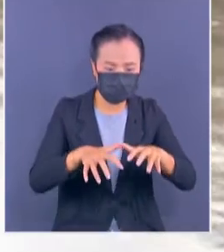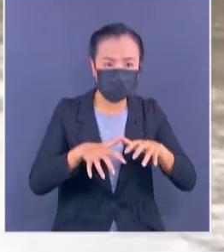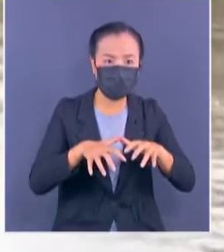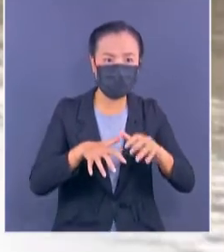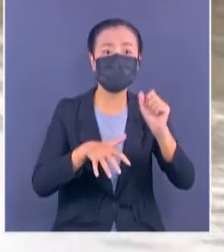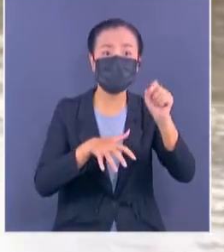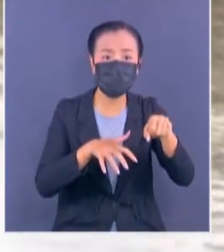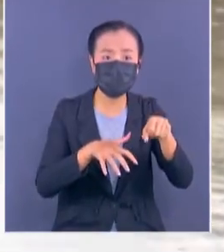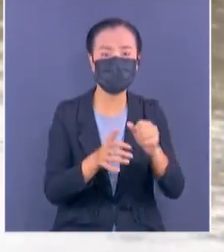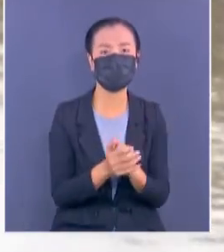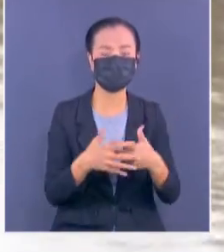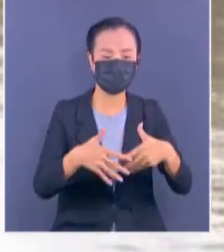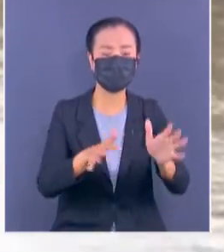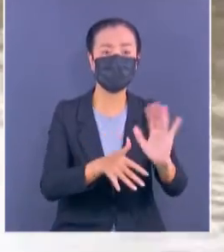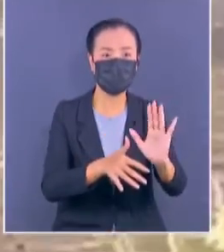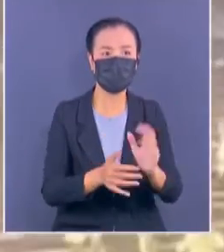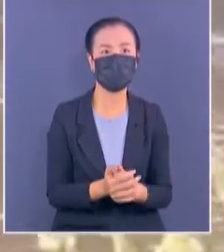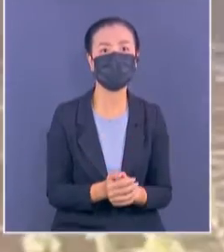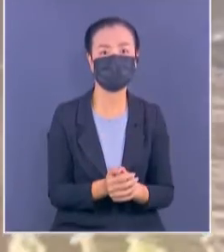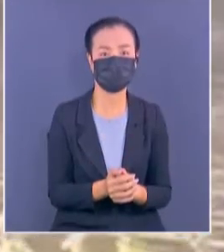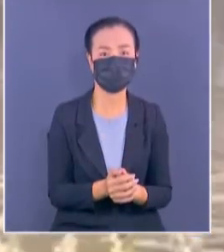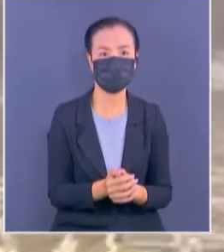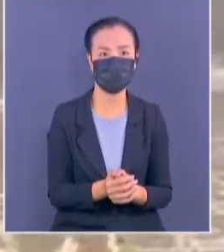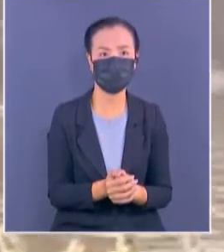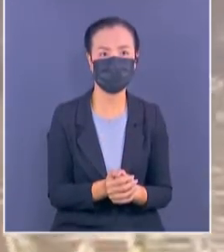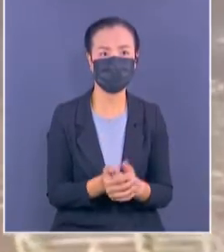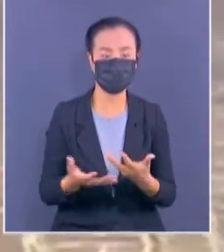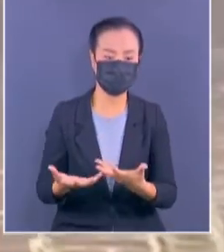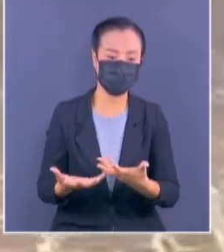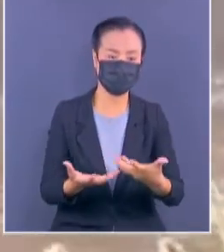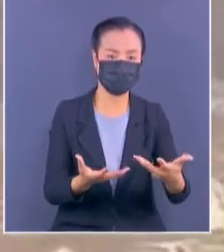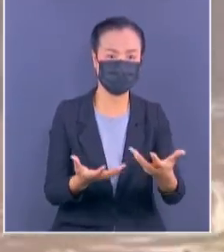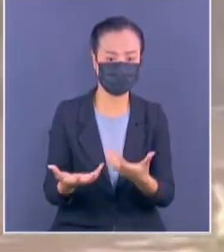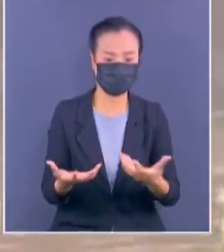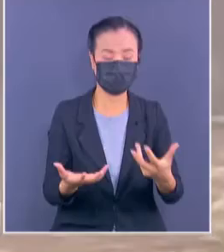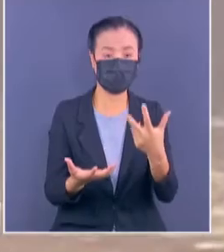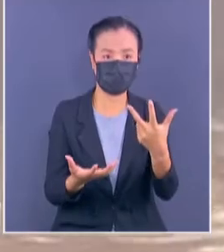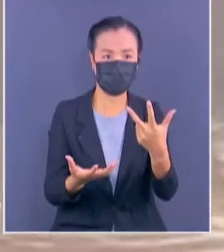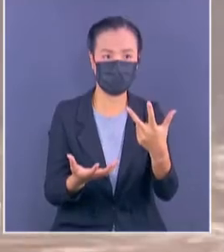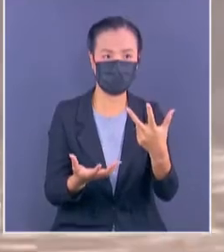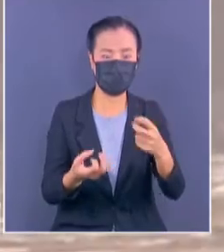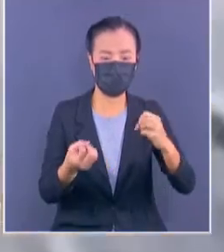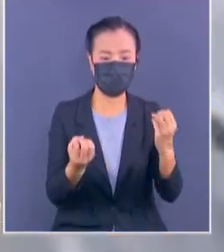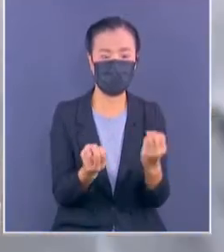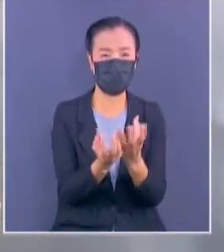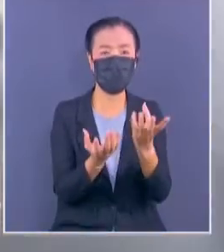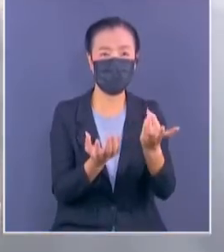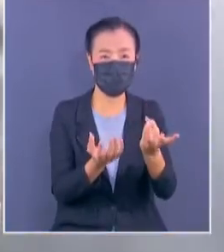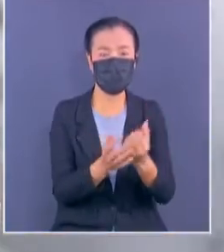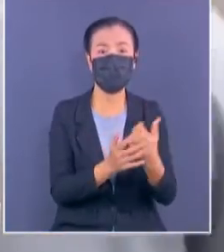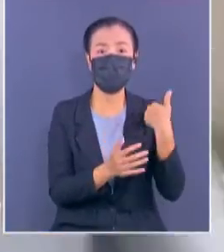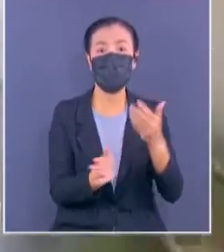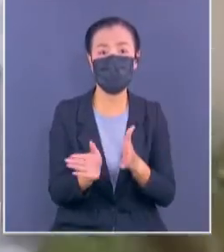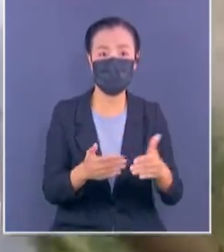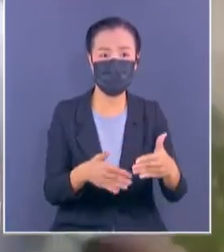ะ แล้วพี่ก็ไม่ทิ้งเลย ก็ต้องไม่ทิ้งแหละ เบื้องต้นนะคะพบว่าแพกระชังปลา3กระชังได้รับความเสียหายแล้วก็ยังมีปล